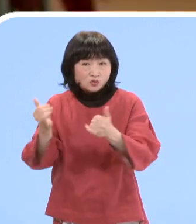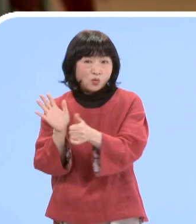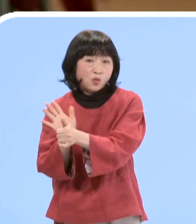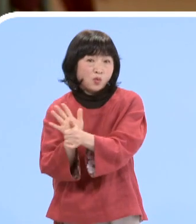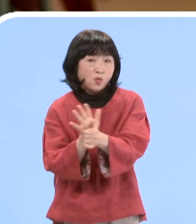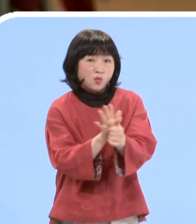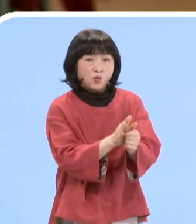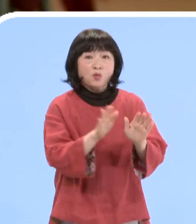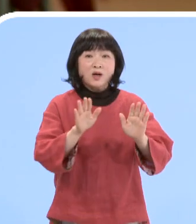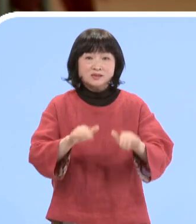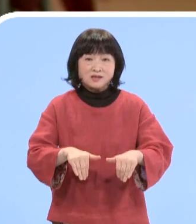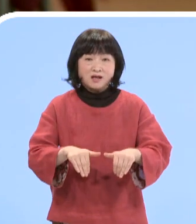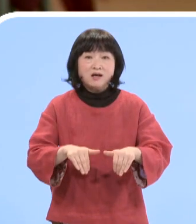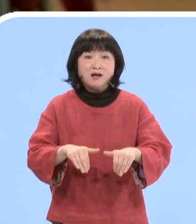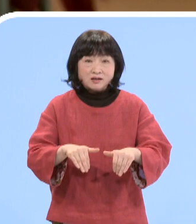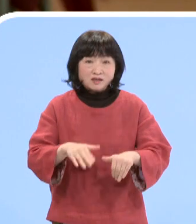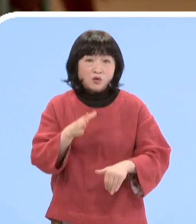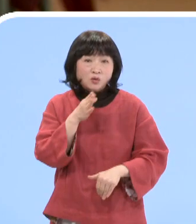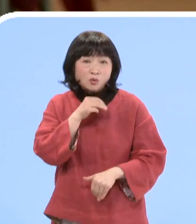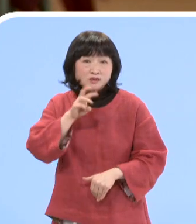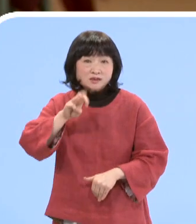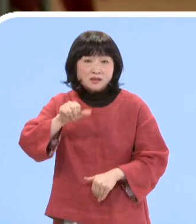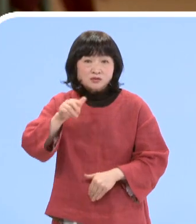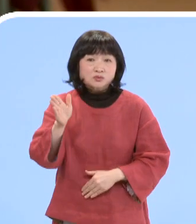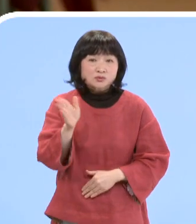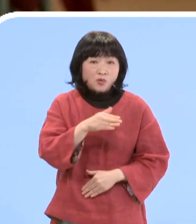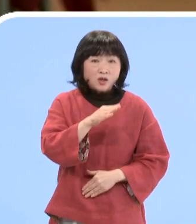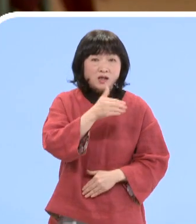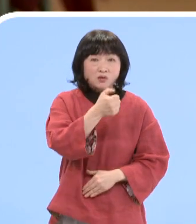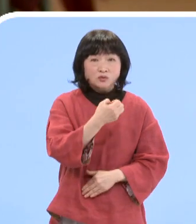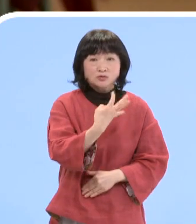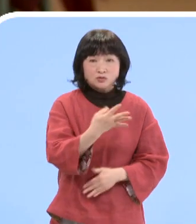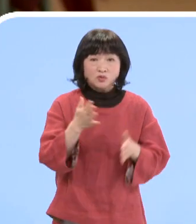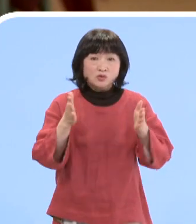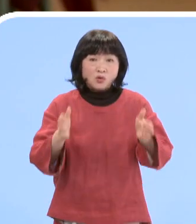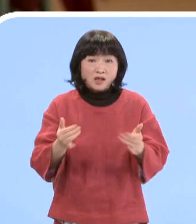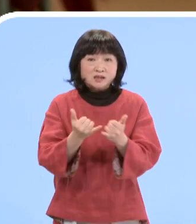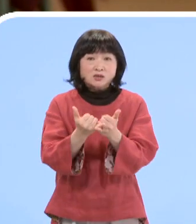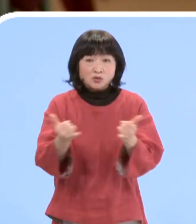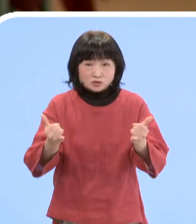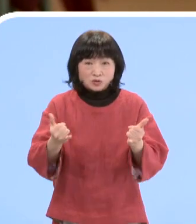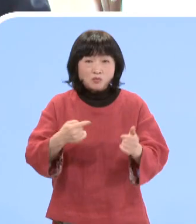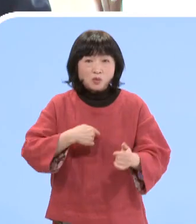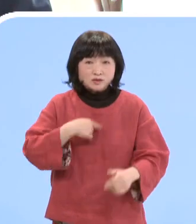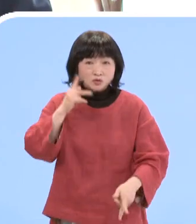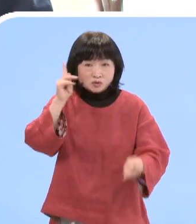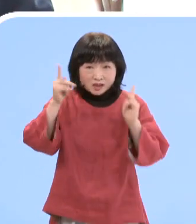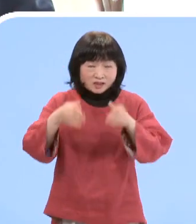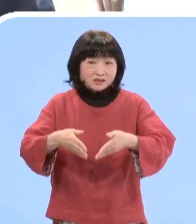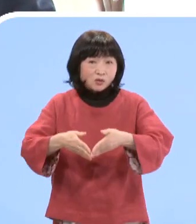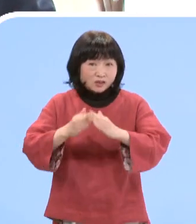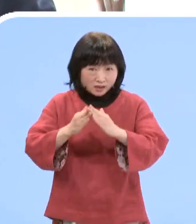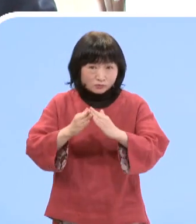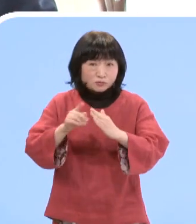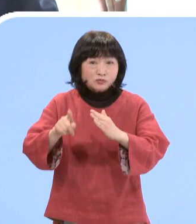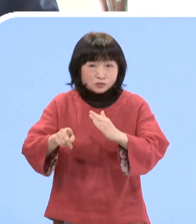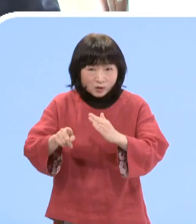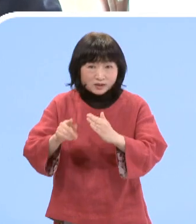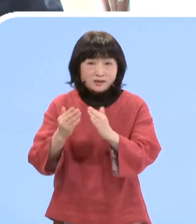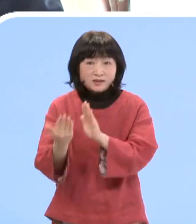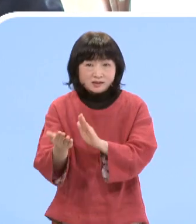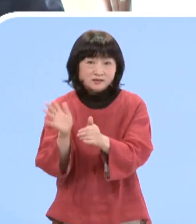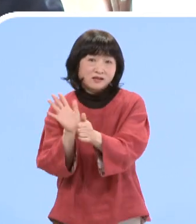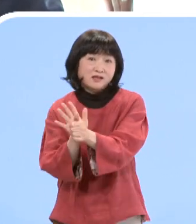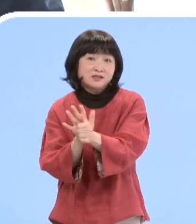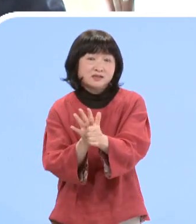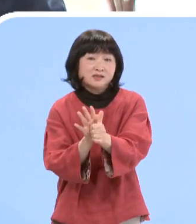が、このミドル層にも自分で事業を起こしてもらう、そういう支援をしていこうと、うん、やっぱり自分で仕事を